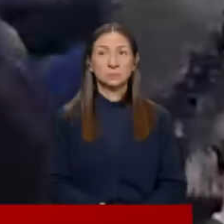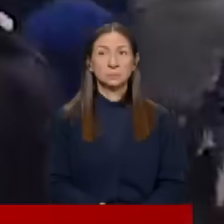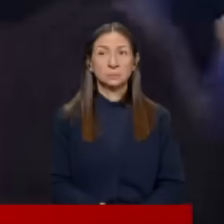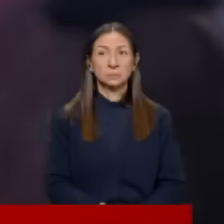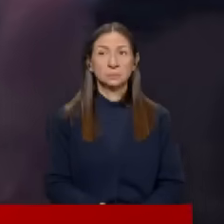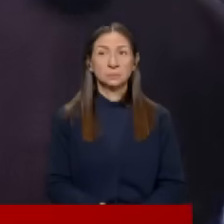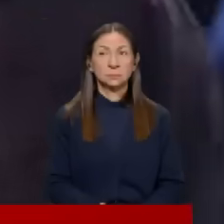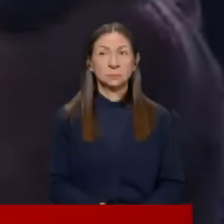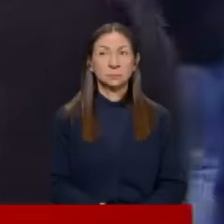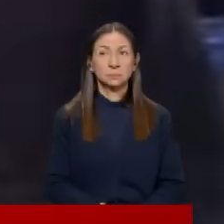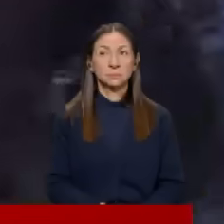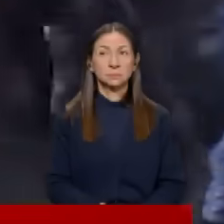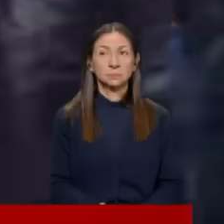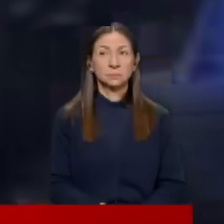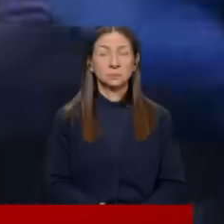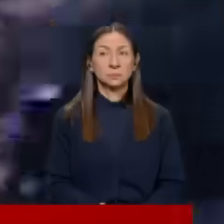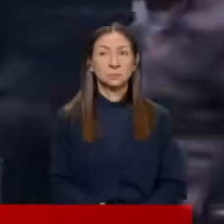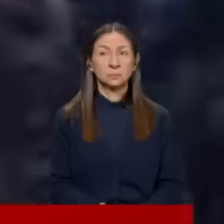var.